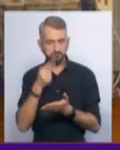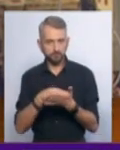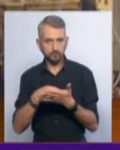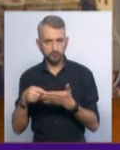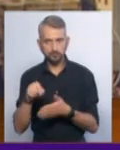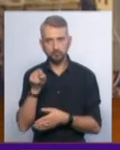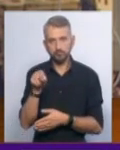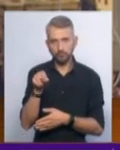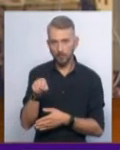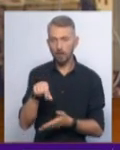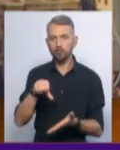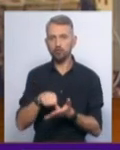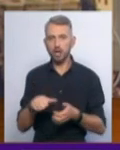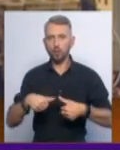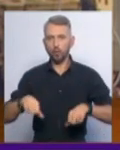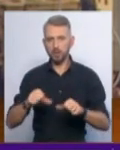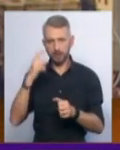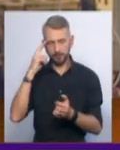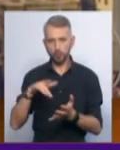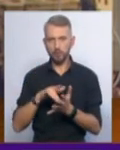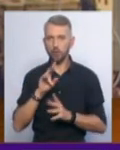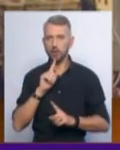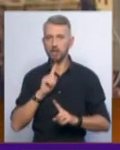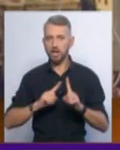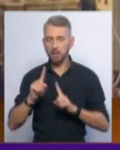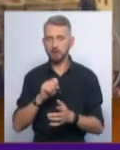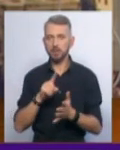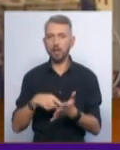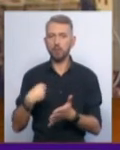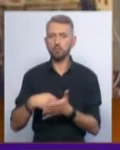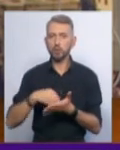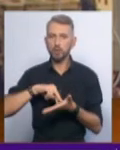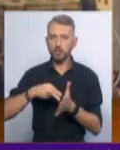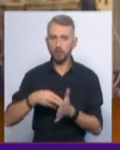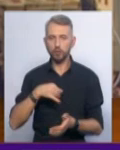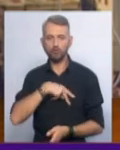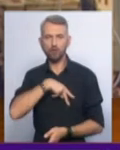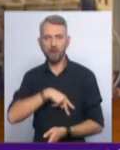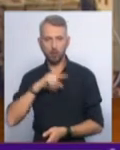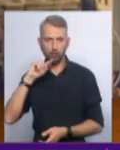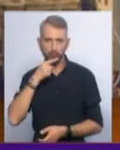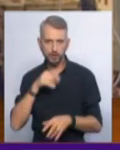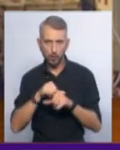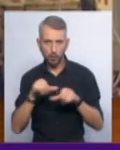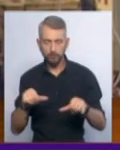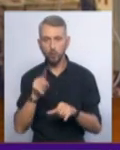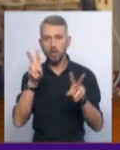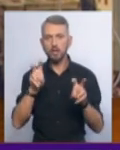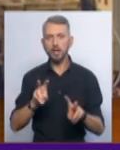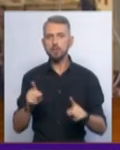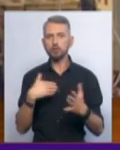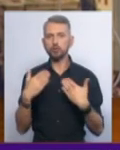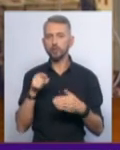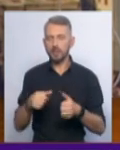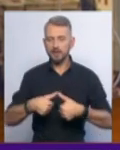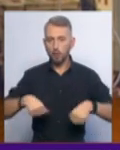є членом постійної комісії Київської міської ради з питань бюджету та соціально-економічного розвитку. Тож ті теми, які стосуються цієї